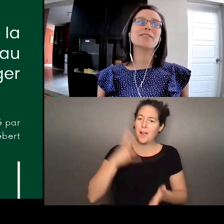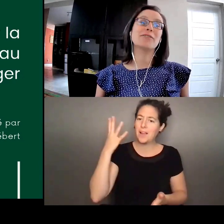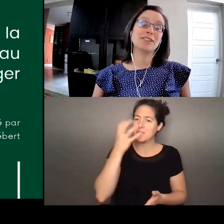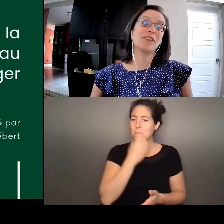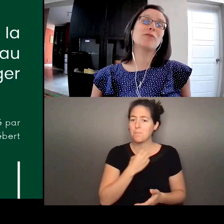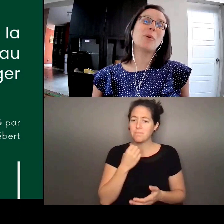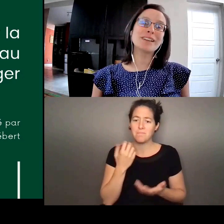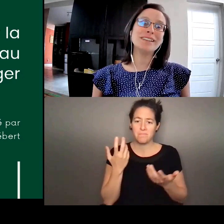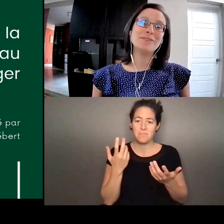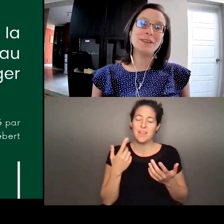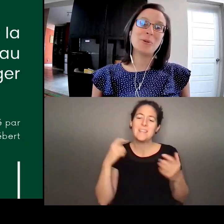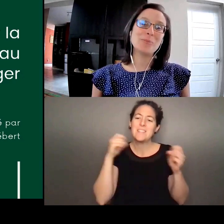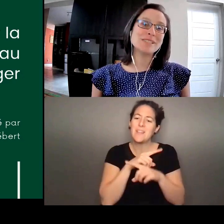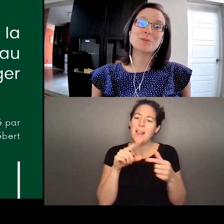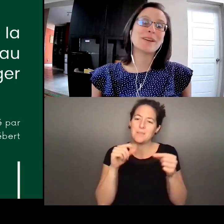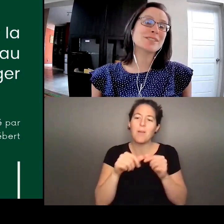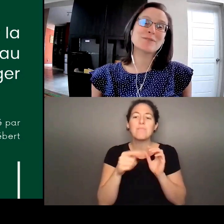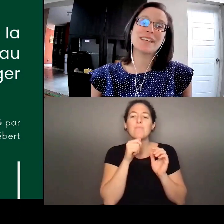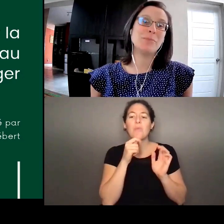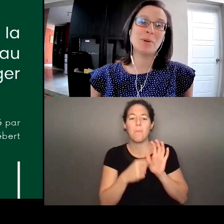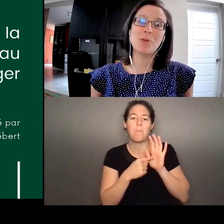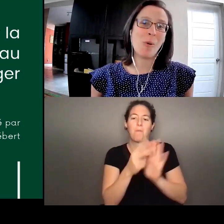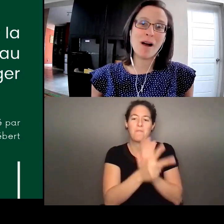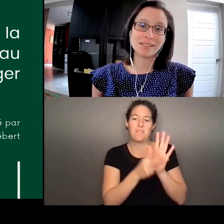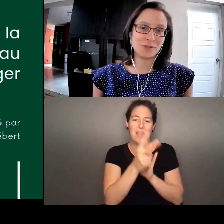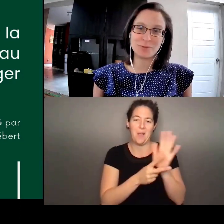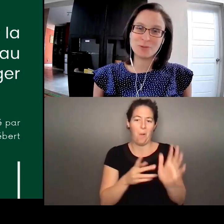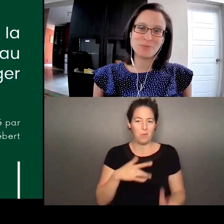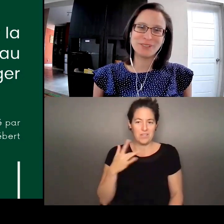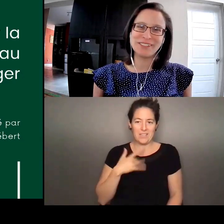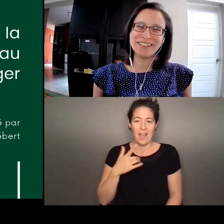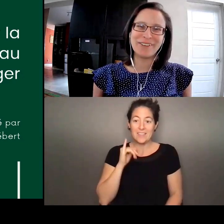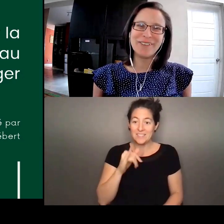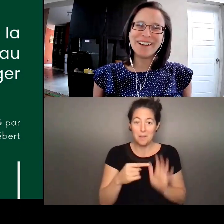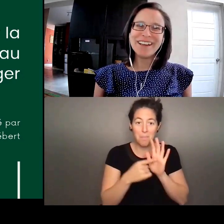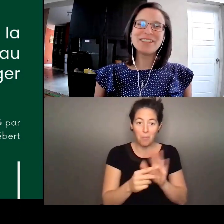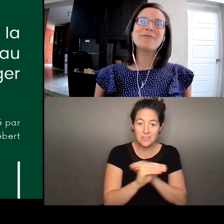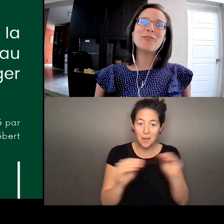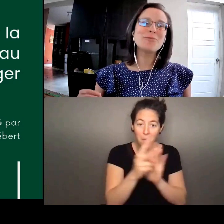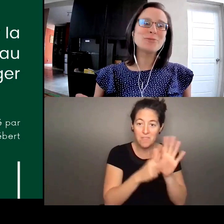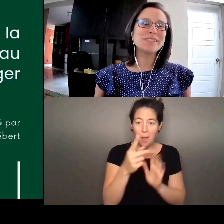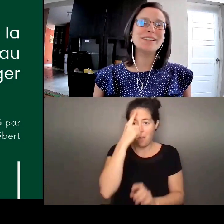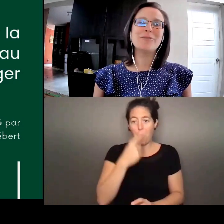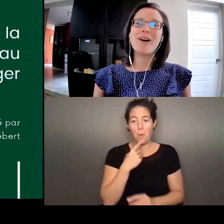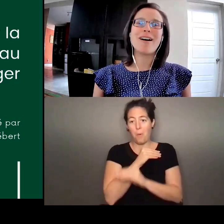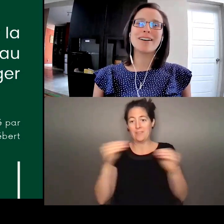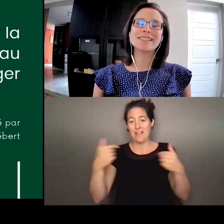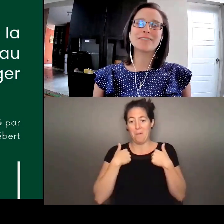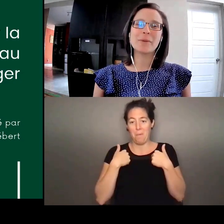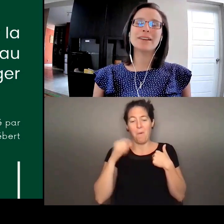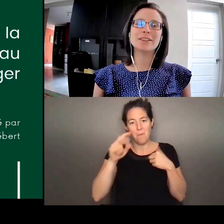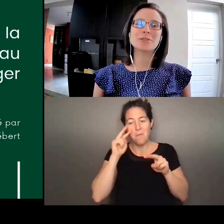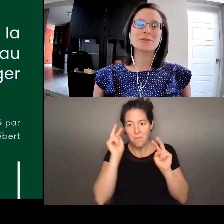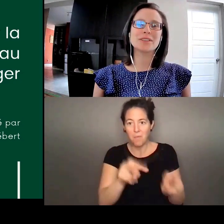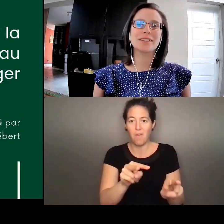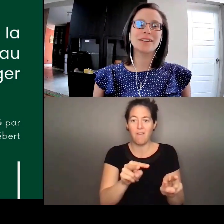décrire. Je vais vous montrer des vidéos parce que je pense que vous n'allez pas me croire si je ne vous montre pas de vidéo. Il faut que vous puissiez le voir. C'est